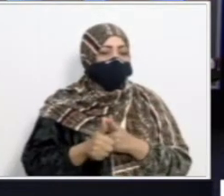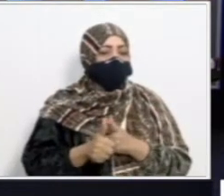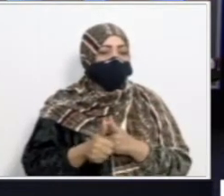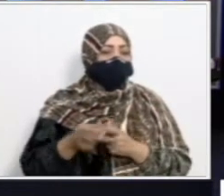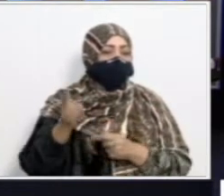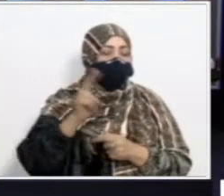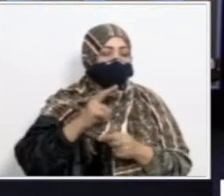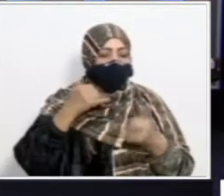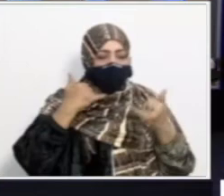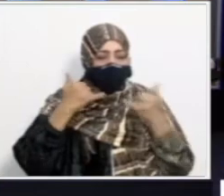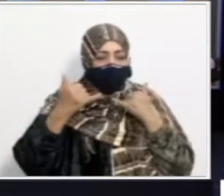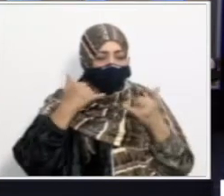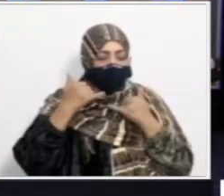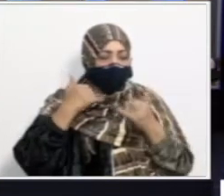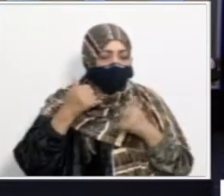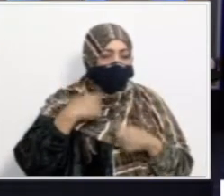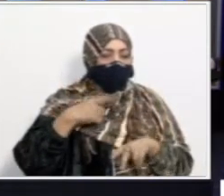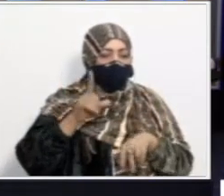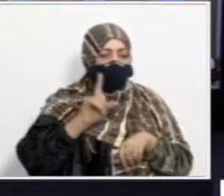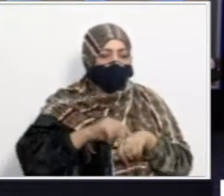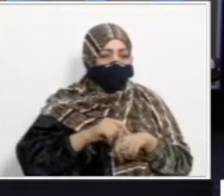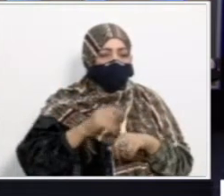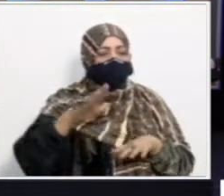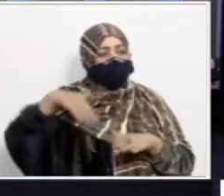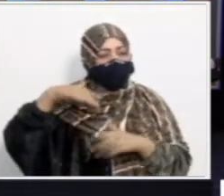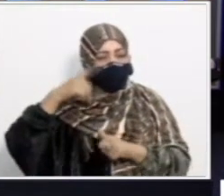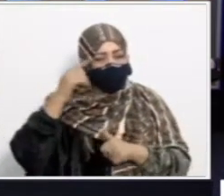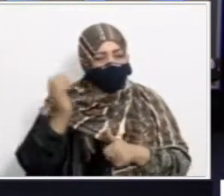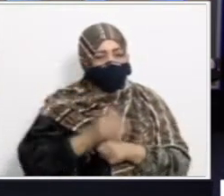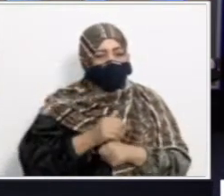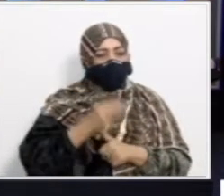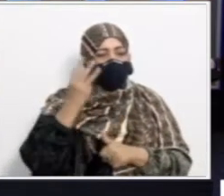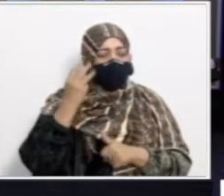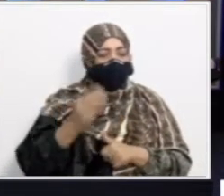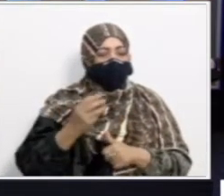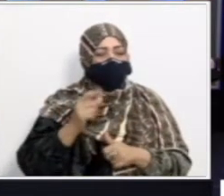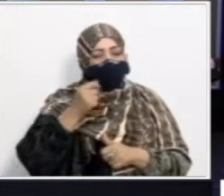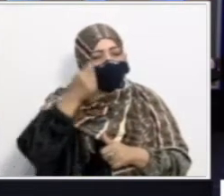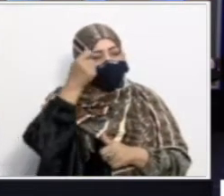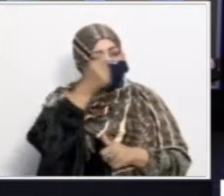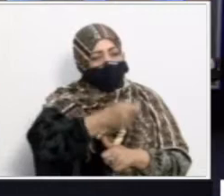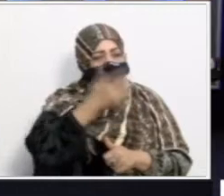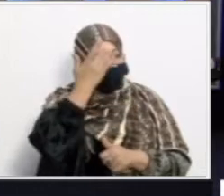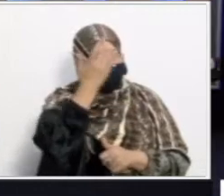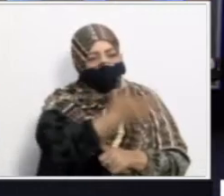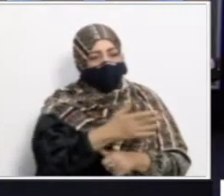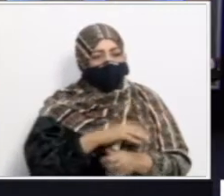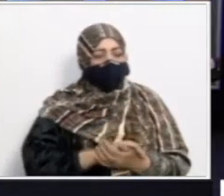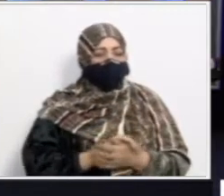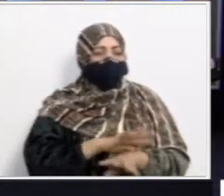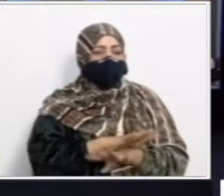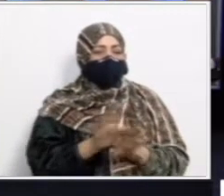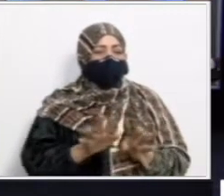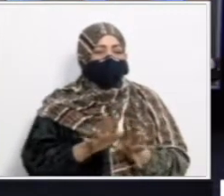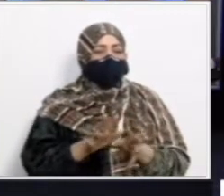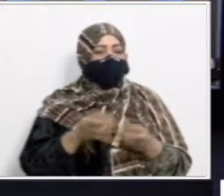لأولاده تسمى بابناء قيمته من الناس بعدين نتيجة الكورونا وهيك واحدة هو الرجل هذا طبعا جاب أولاده تزوج